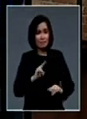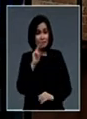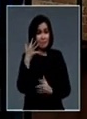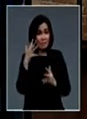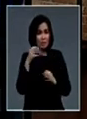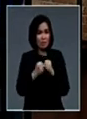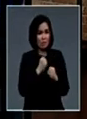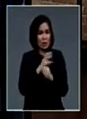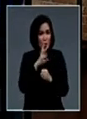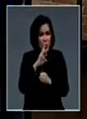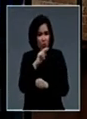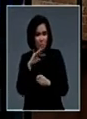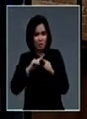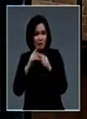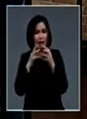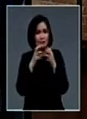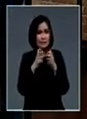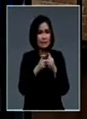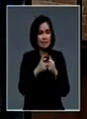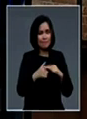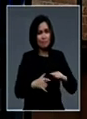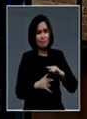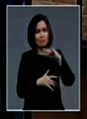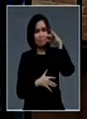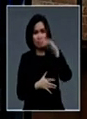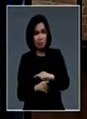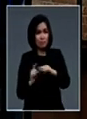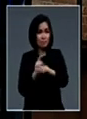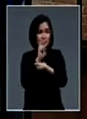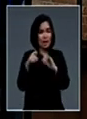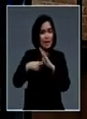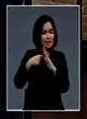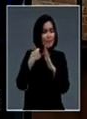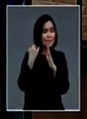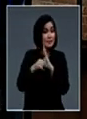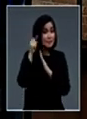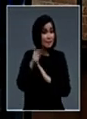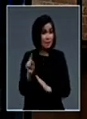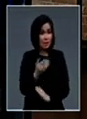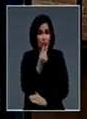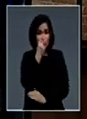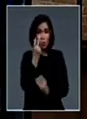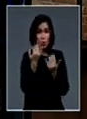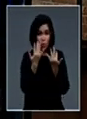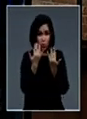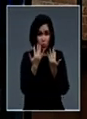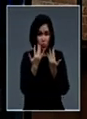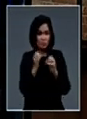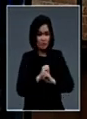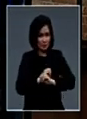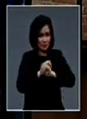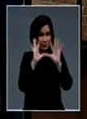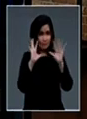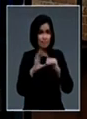6ปีบางทีเรื่องของกลไกต่างๆมันอาจจะเสื่อมก็เป็นไปได้นะฮะ ค่ะหรือยังไงในเรื่องของสาเหตุเนี่ยยังต้องรอติดตามกันชัดๆอีกครั้งหนึ่งนะคะว่าเป็นอย่